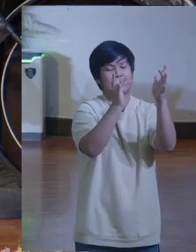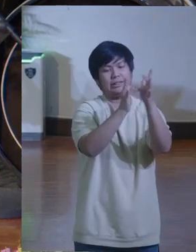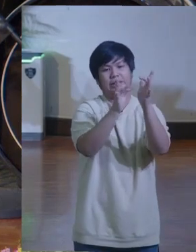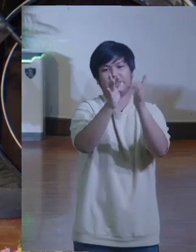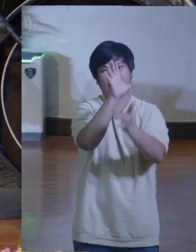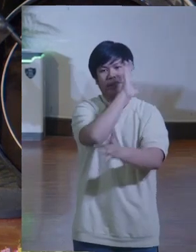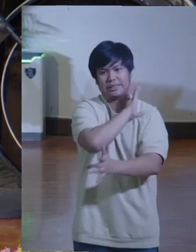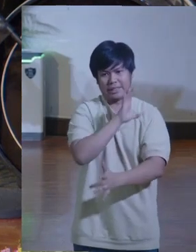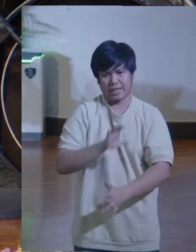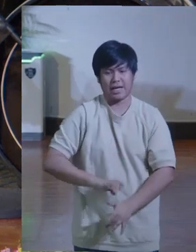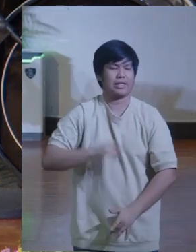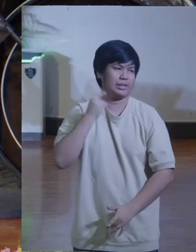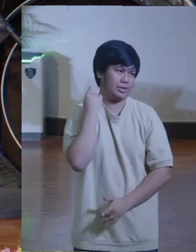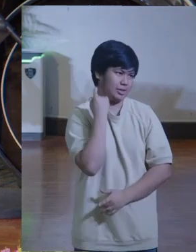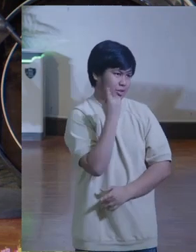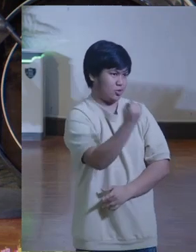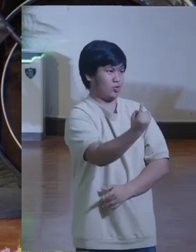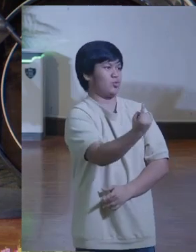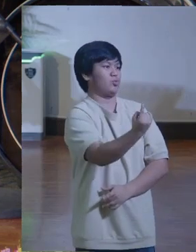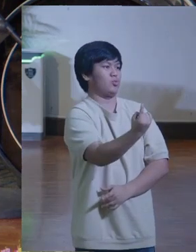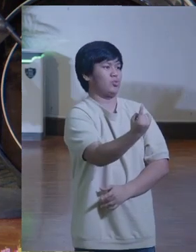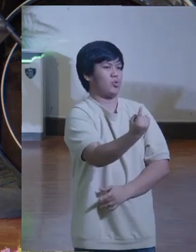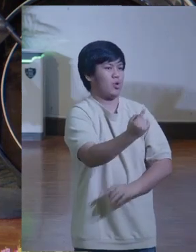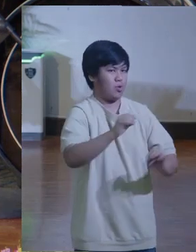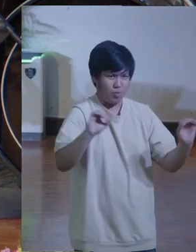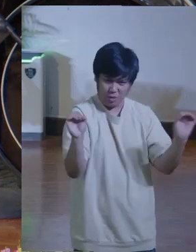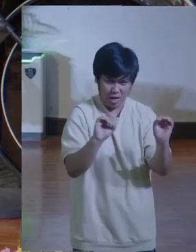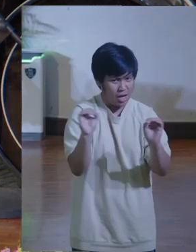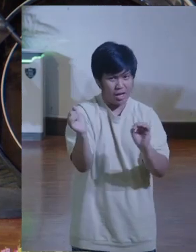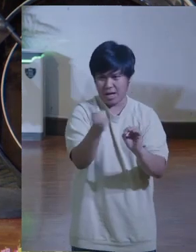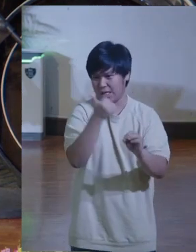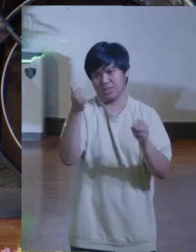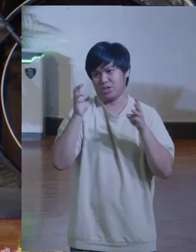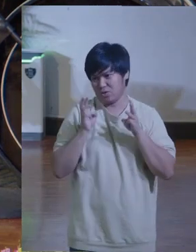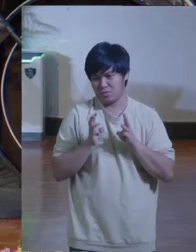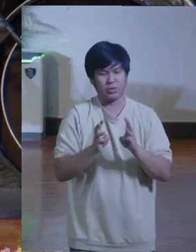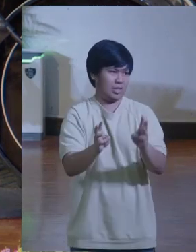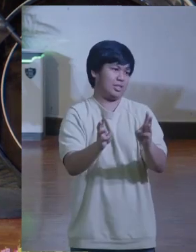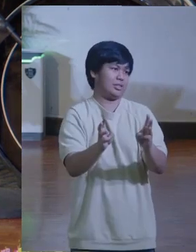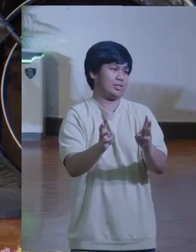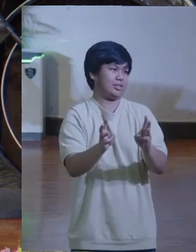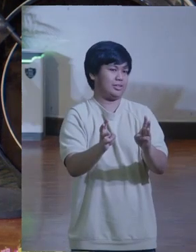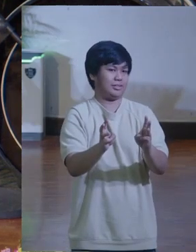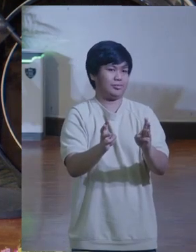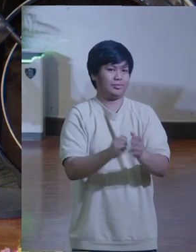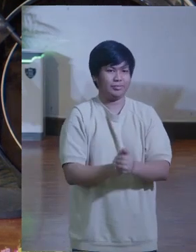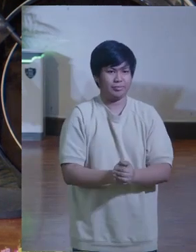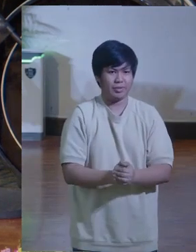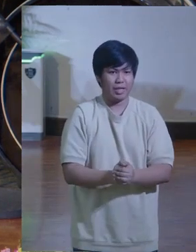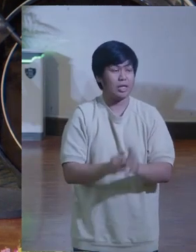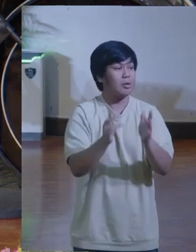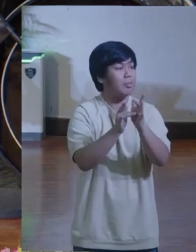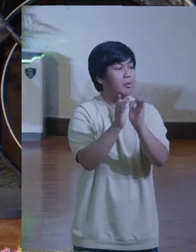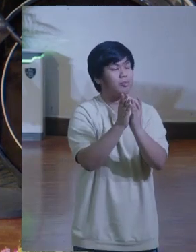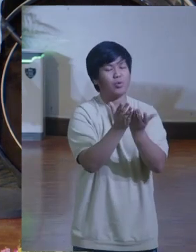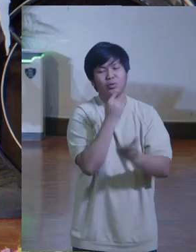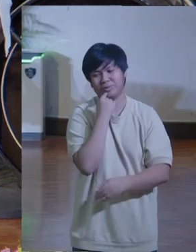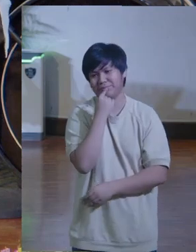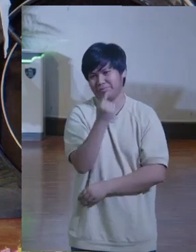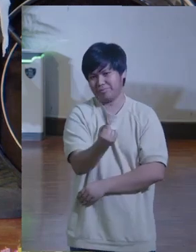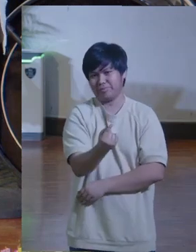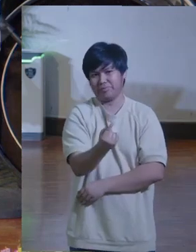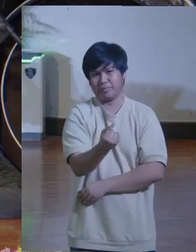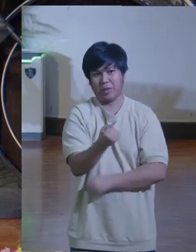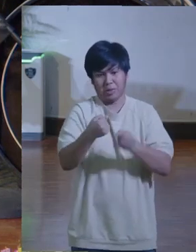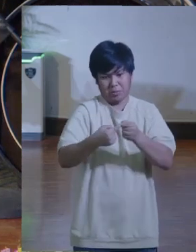alone. Solus Christus. Yan po ang sigaw ng Biblia.